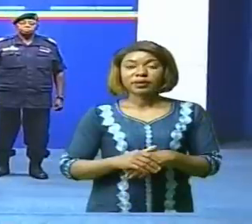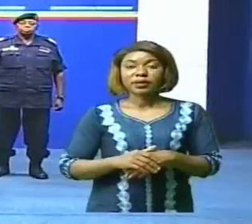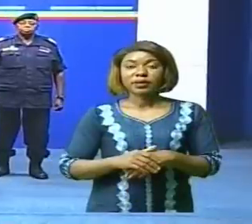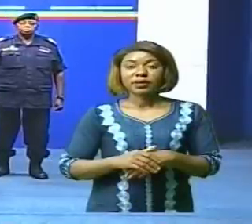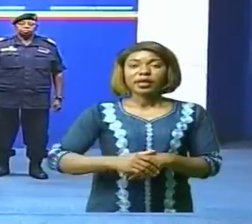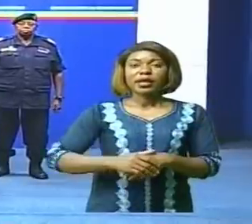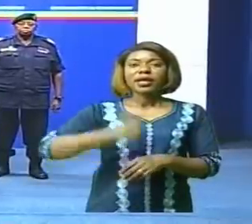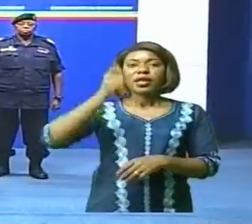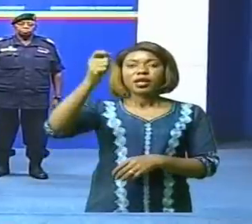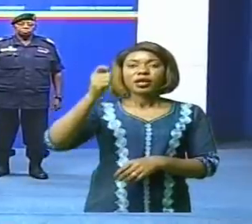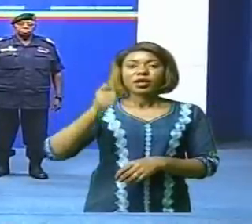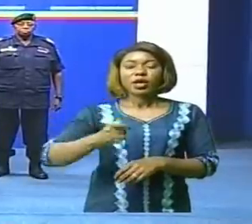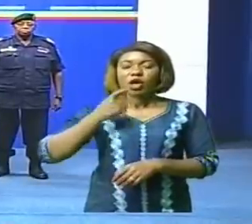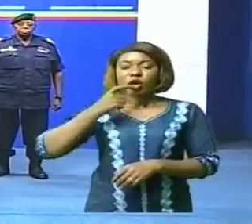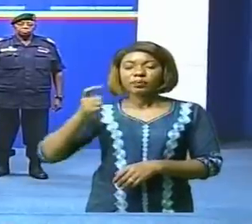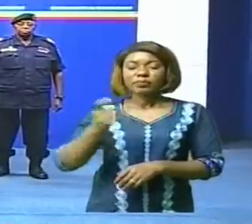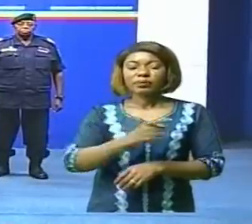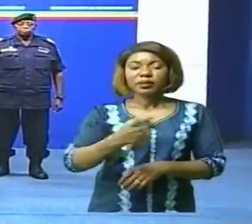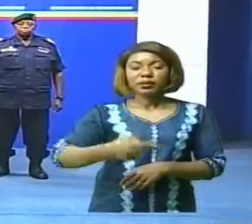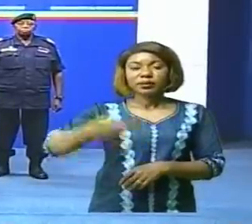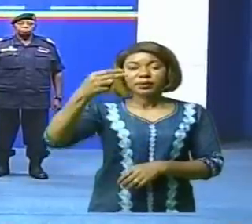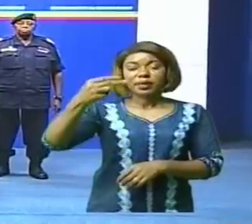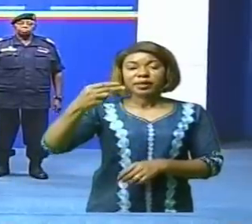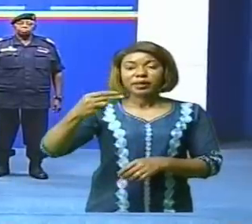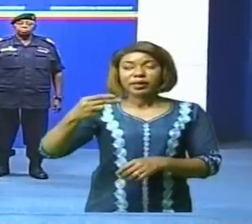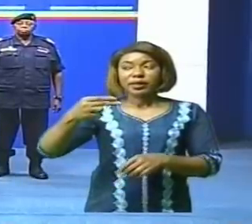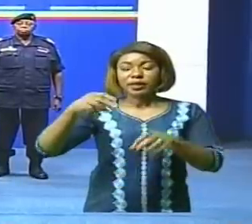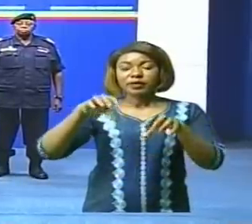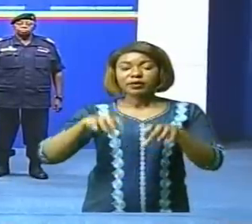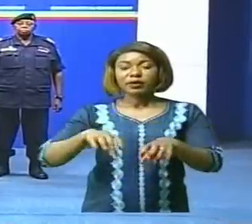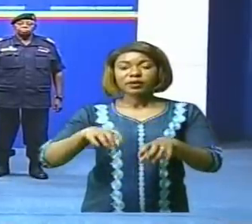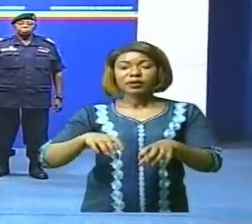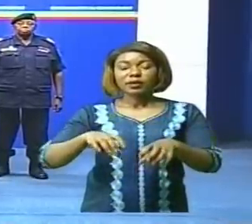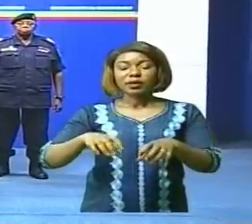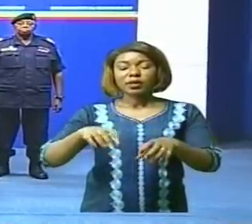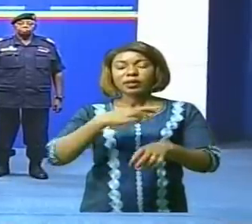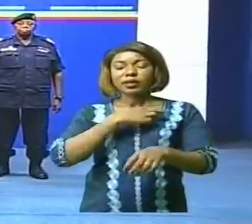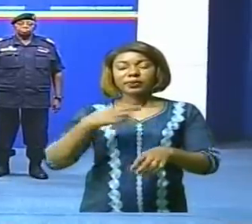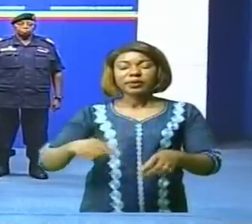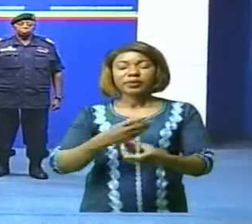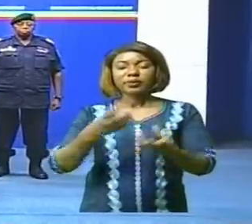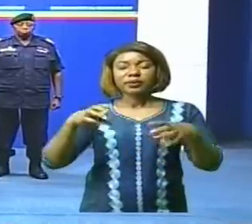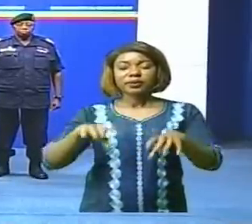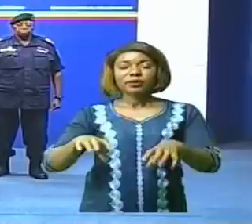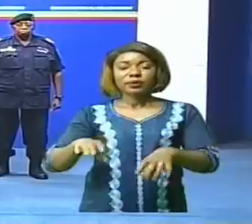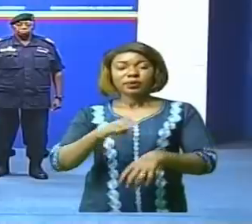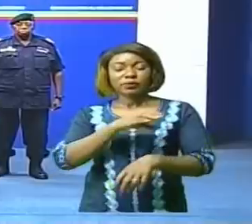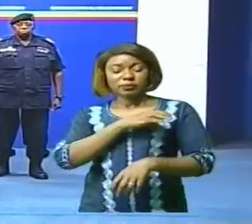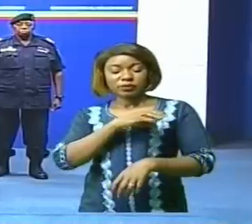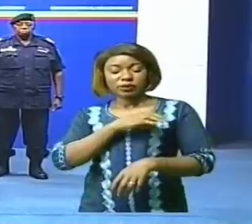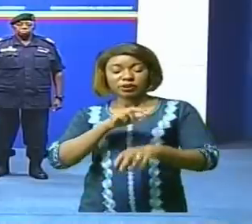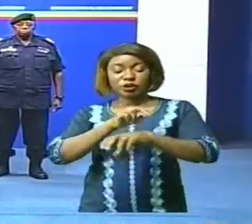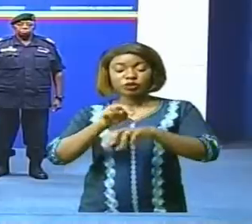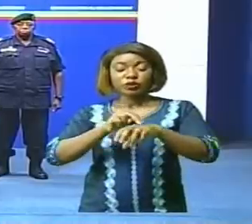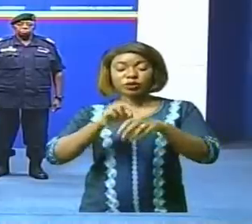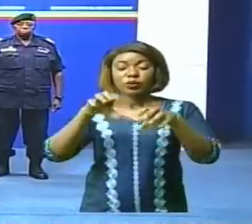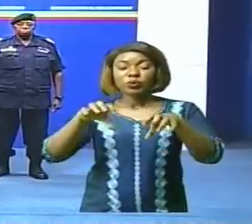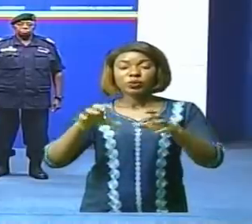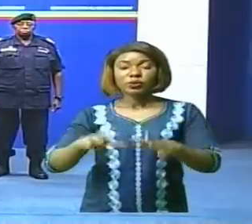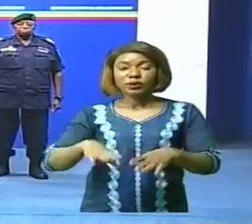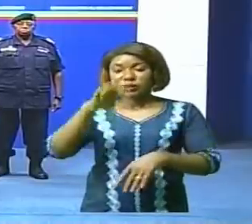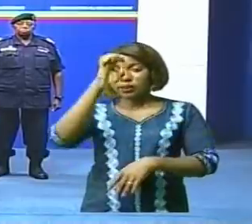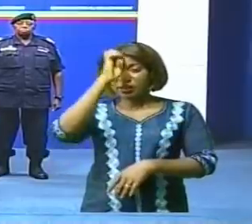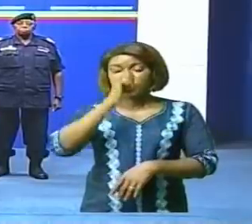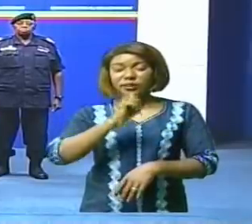commandant suprême de forces armées de la République démocratique du Congo et de la police nationale congolaise, Son